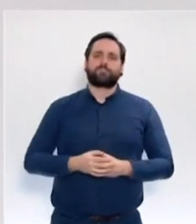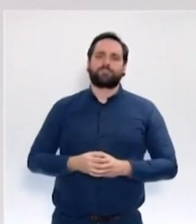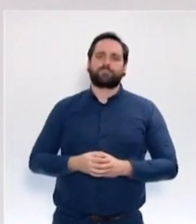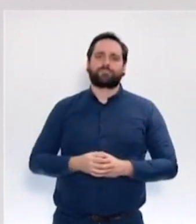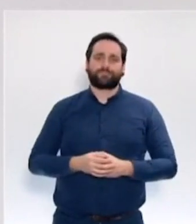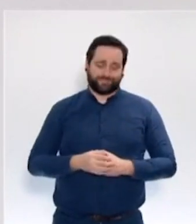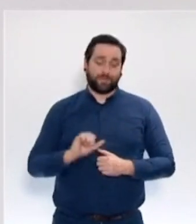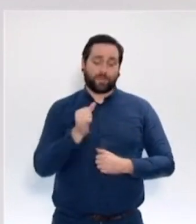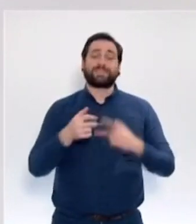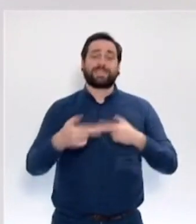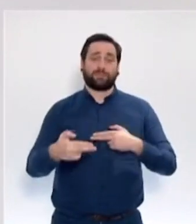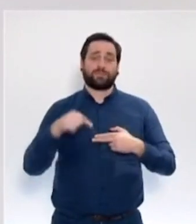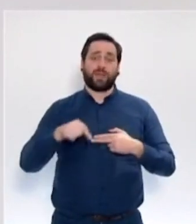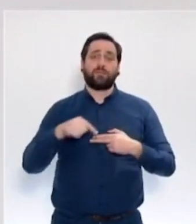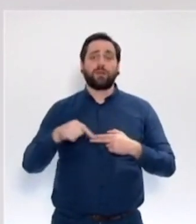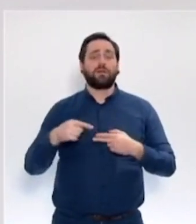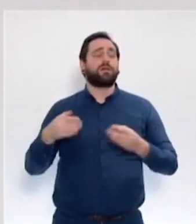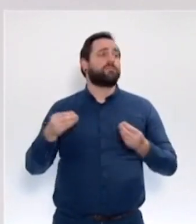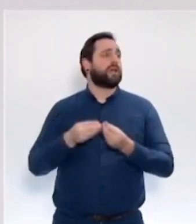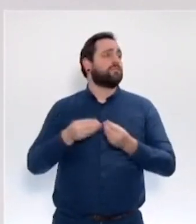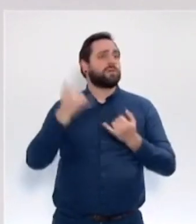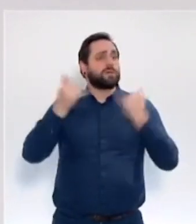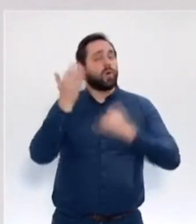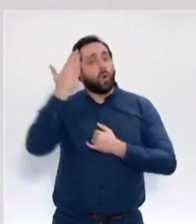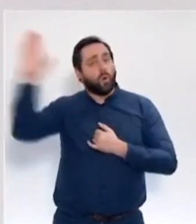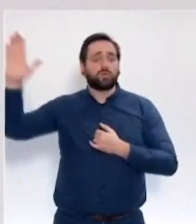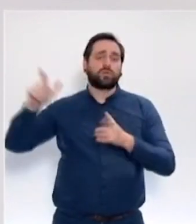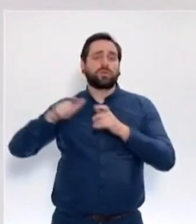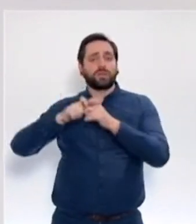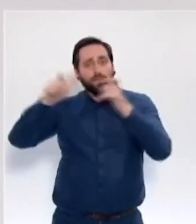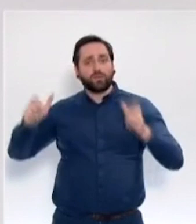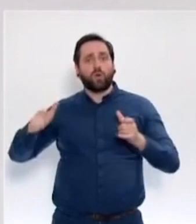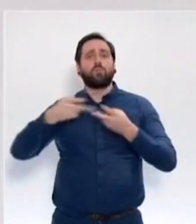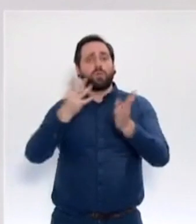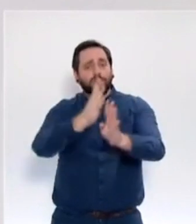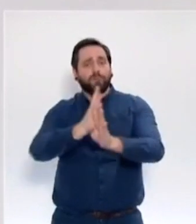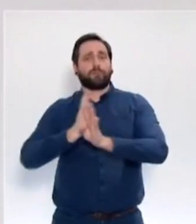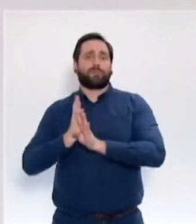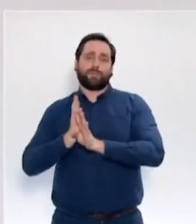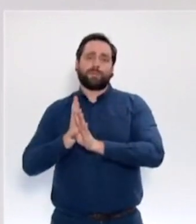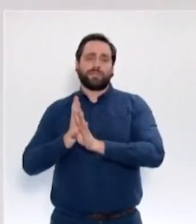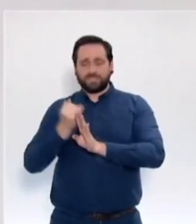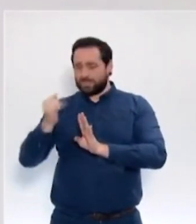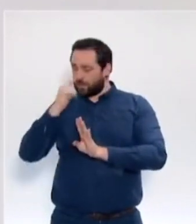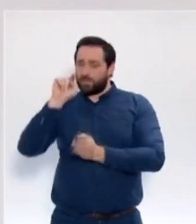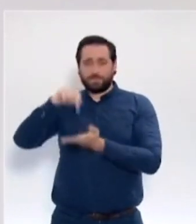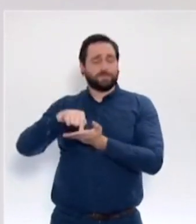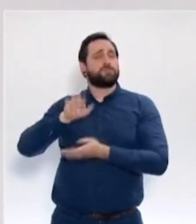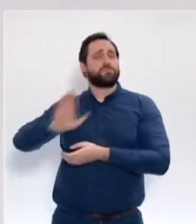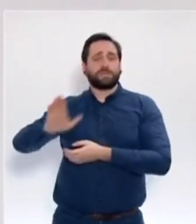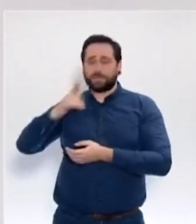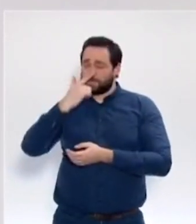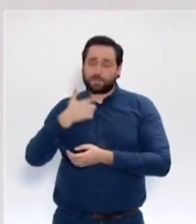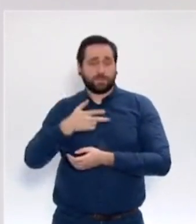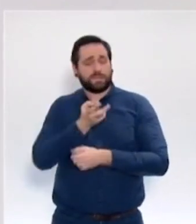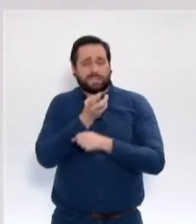d'autres établissements recevant du public où les risques de contamination sont par nature plus élevé comme par exemple les